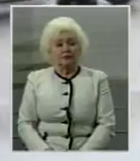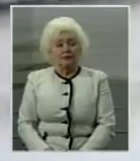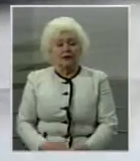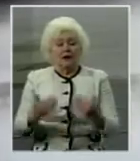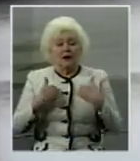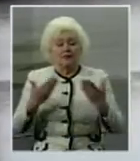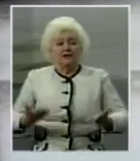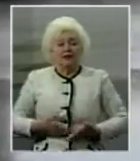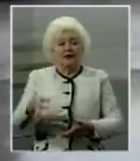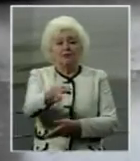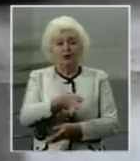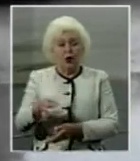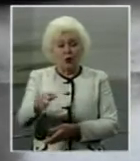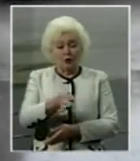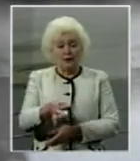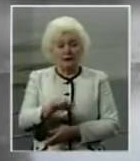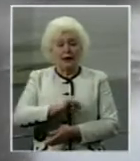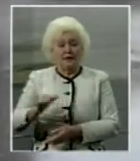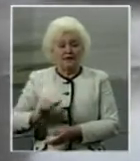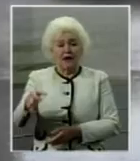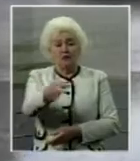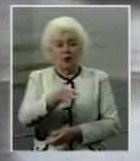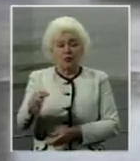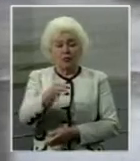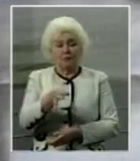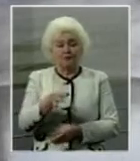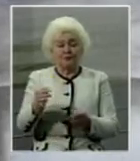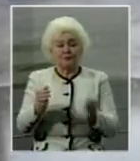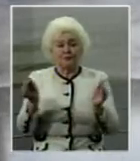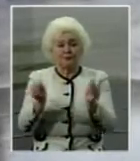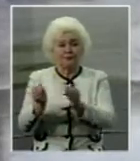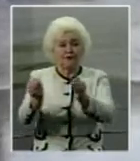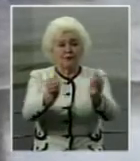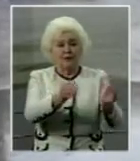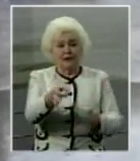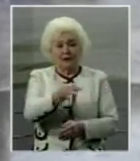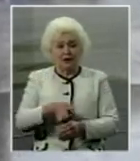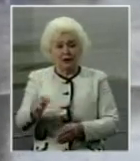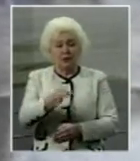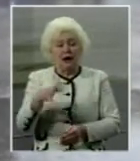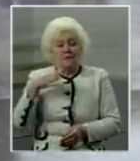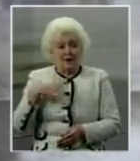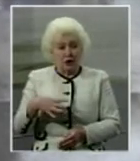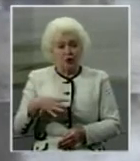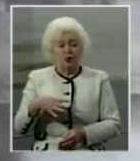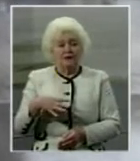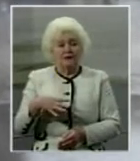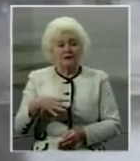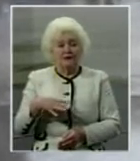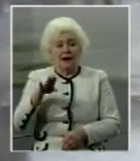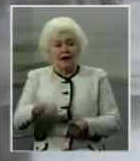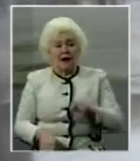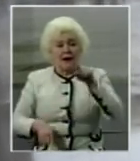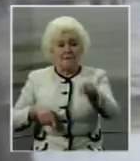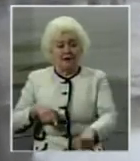Ми живемо на острові, а в самому острові ще маленькі острови, так що приходиться плигати